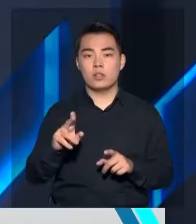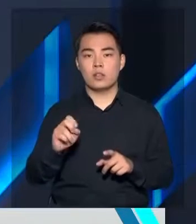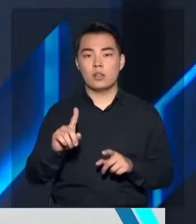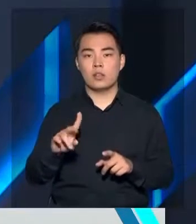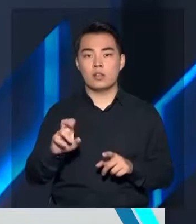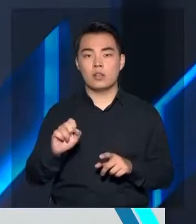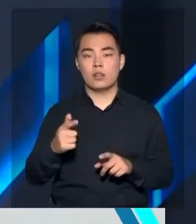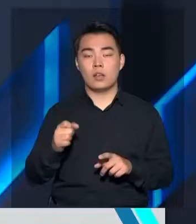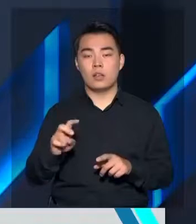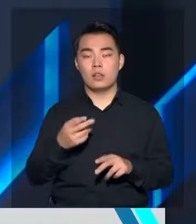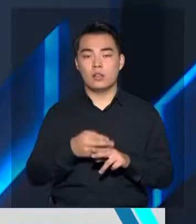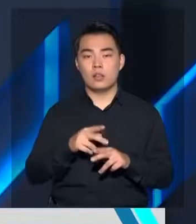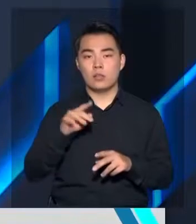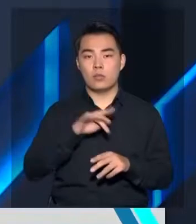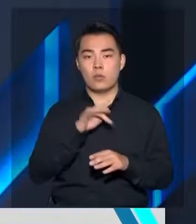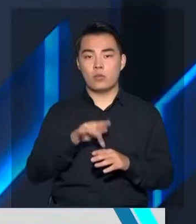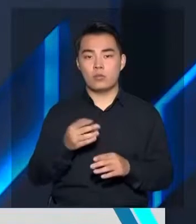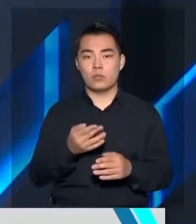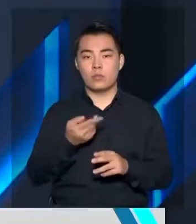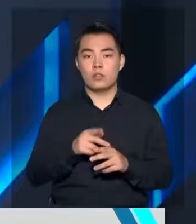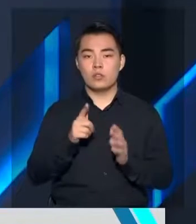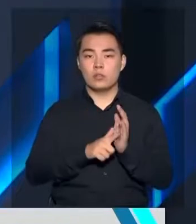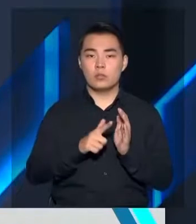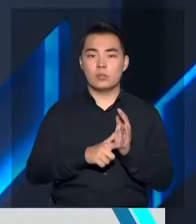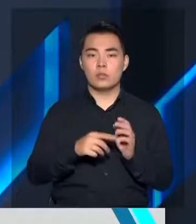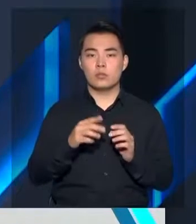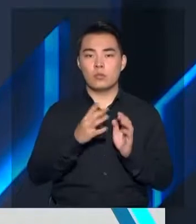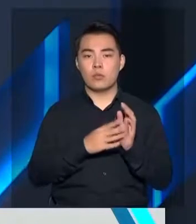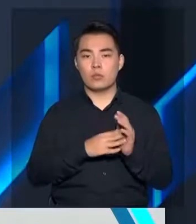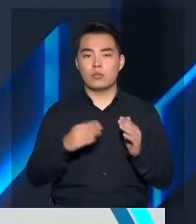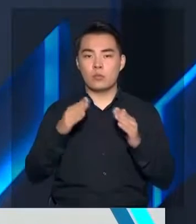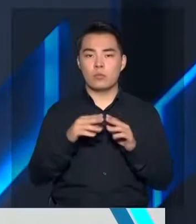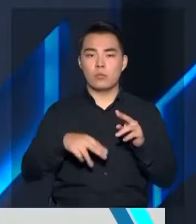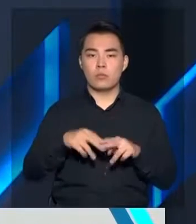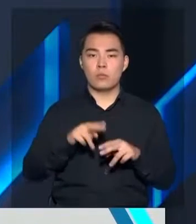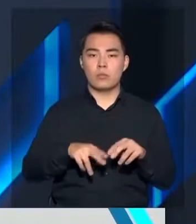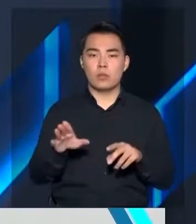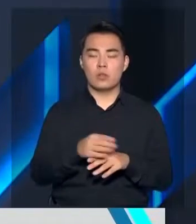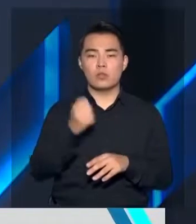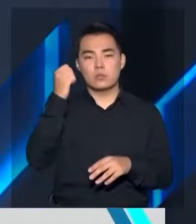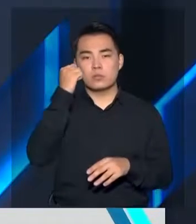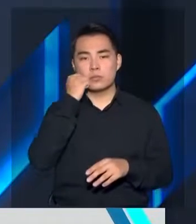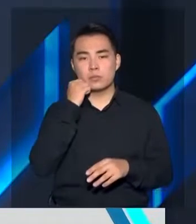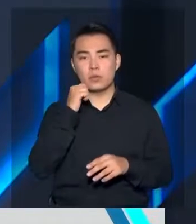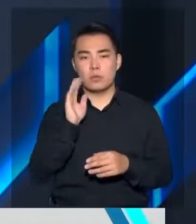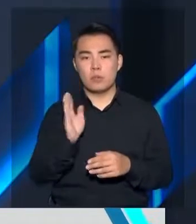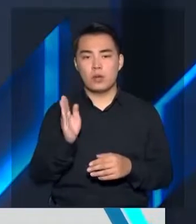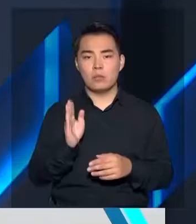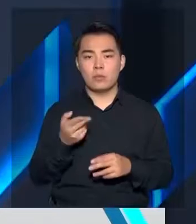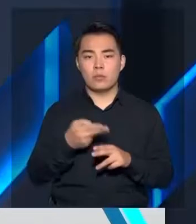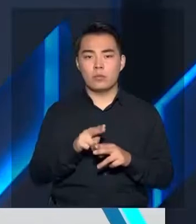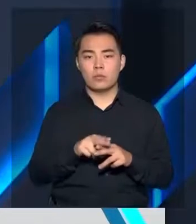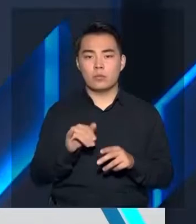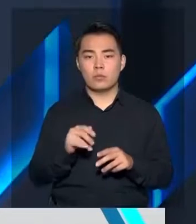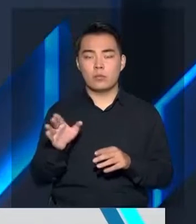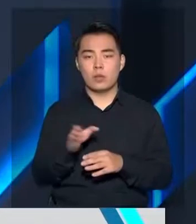қаладан. Ол жерде сонау бір 70, 80, 90 жылдары салынған үй әлі тұр. Ол үйлердің барлығы ескірген, бірақ бір уақыты келеді